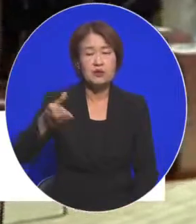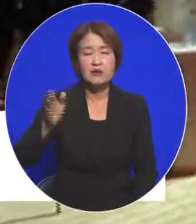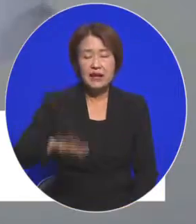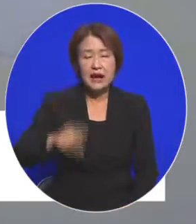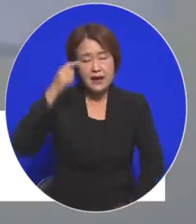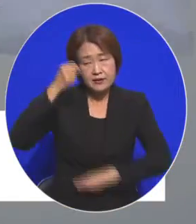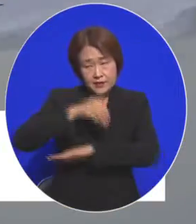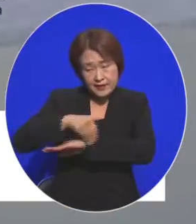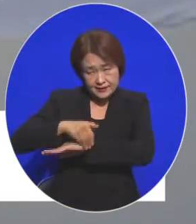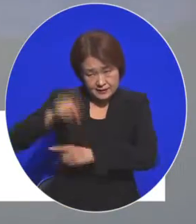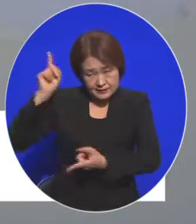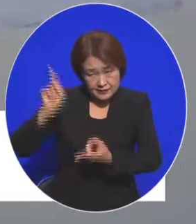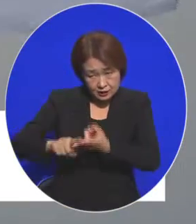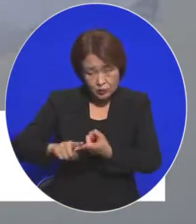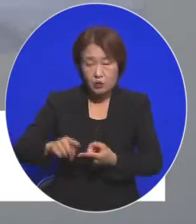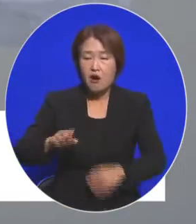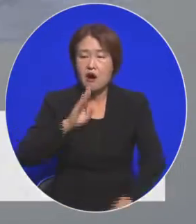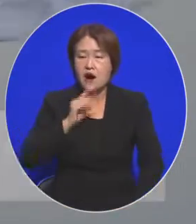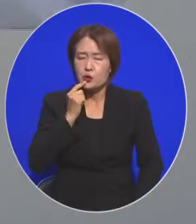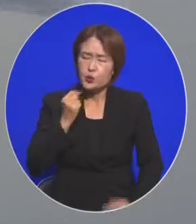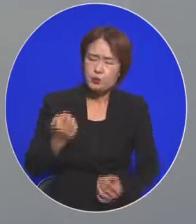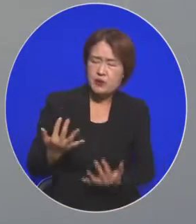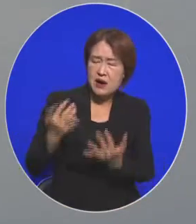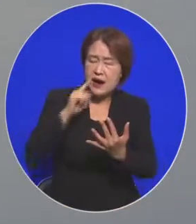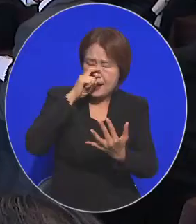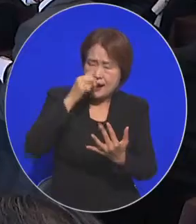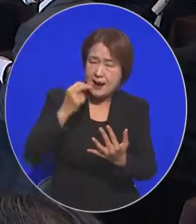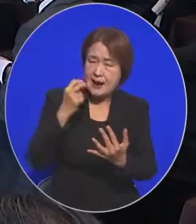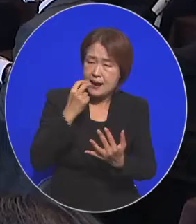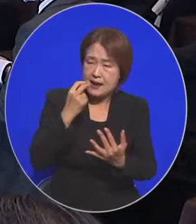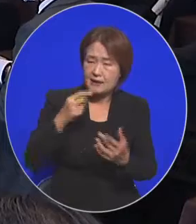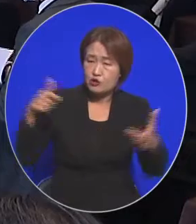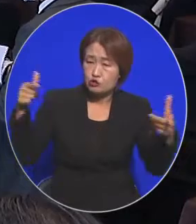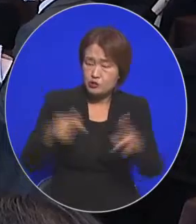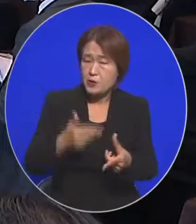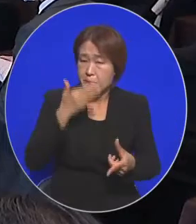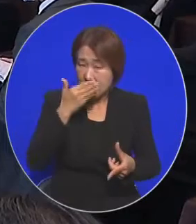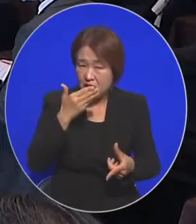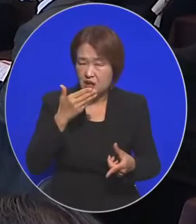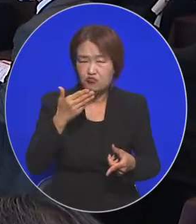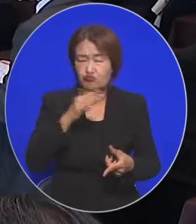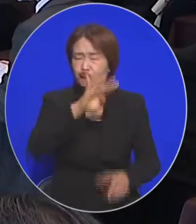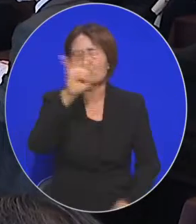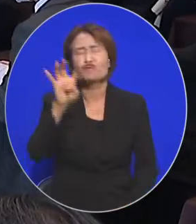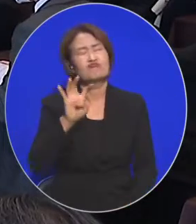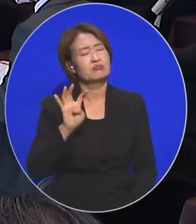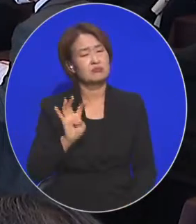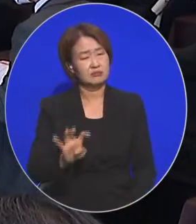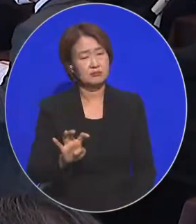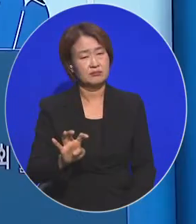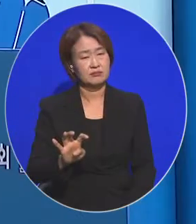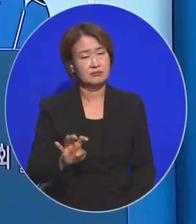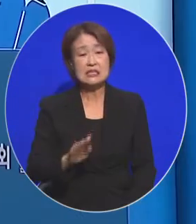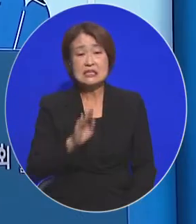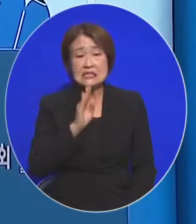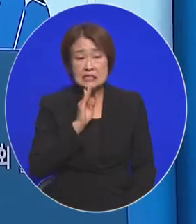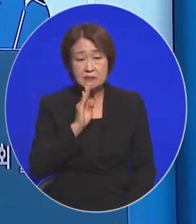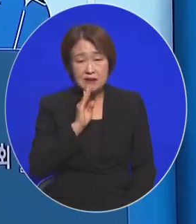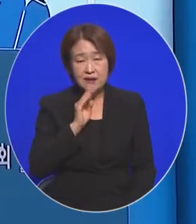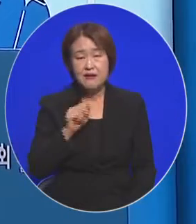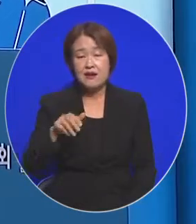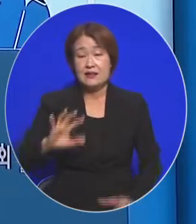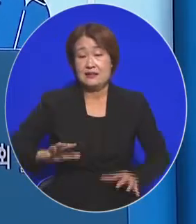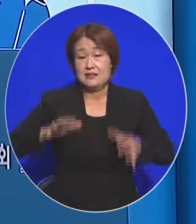계획한 탄소 중립을 실현할 수 있을지는 미지수입니다. 한덕수 국무총리가 탄소 중립 녹색 성장 국제